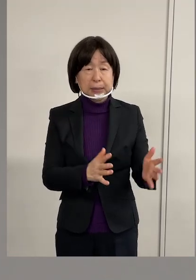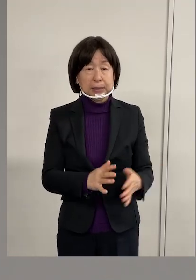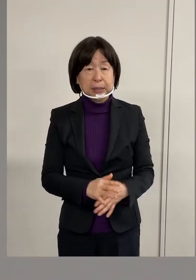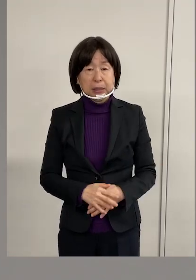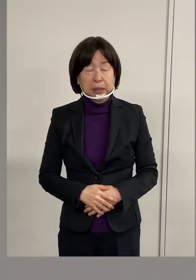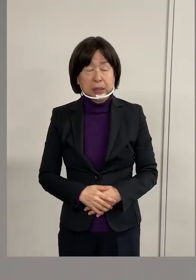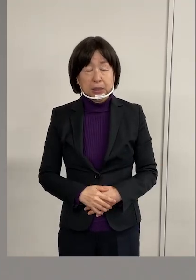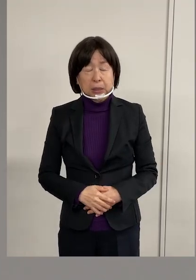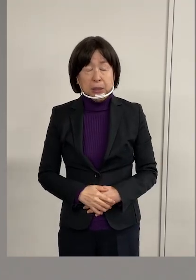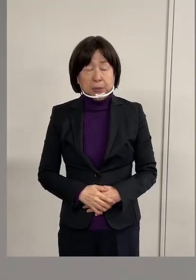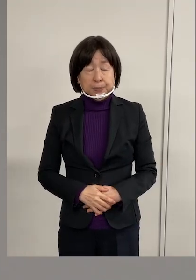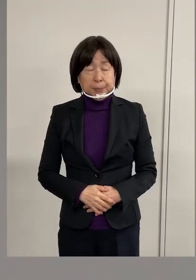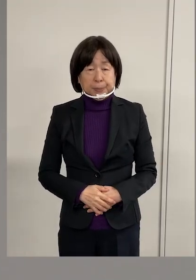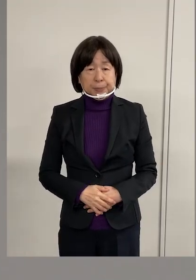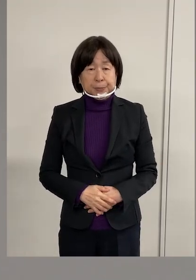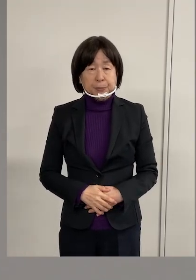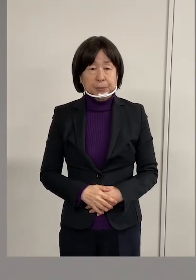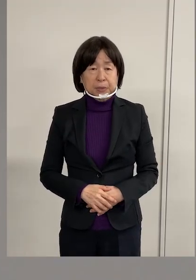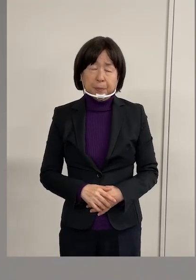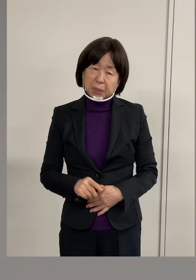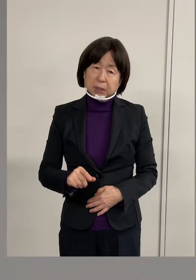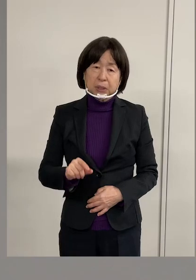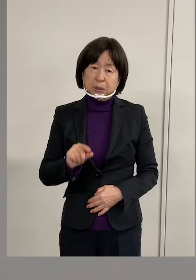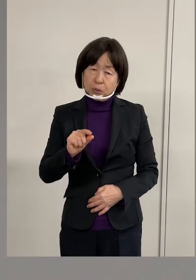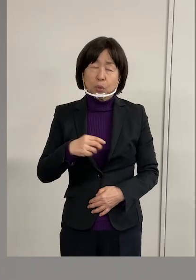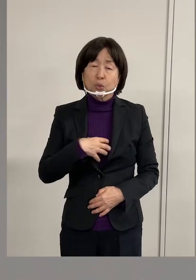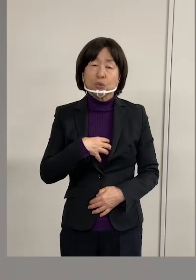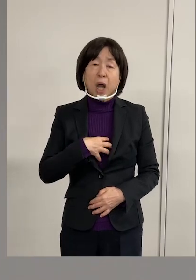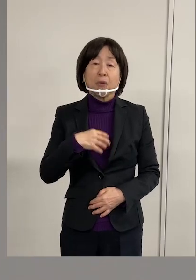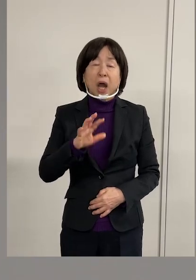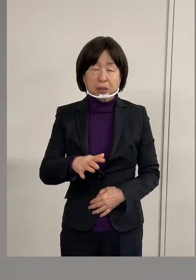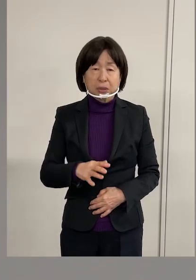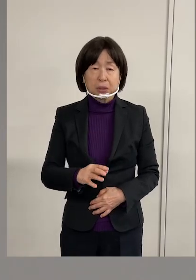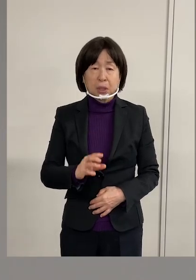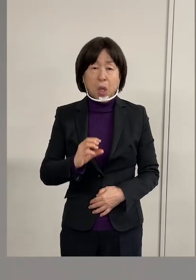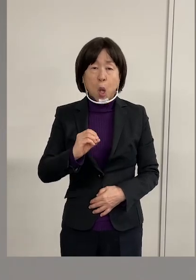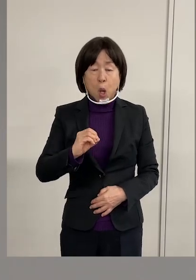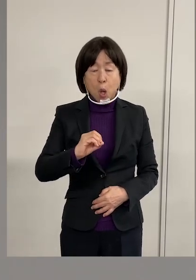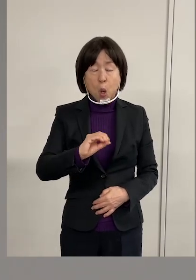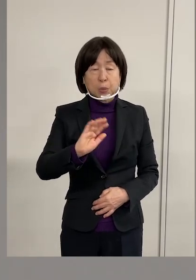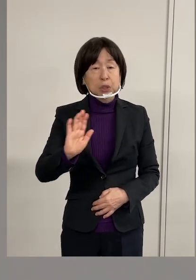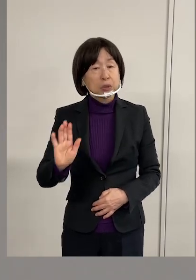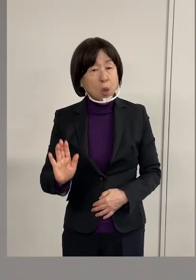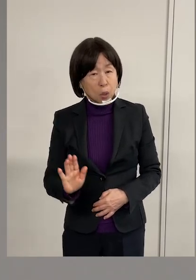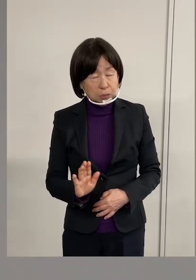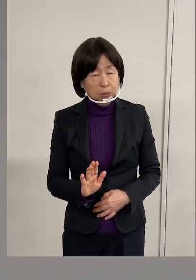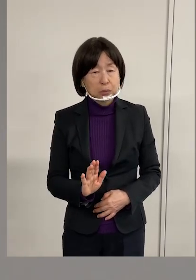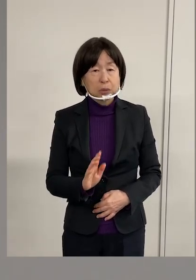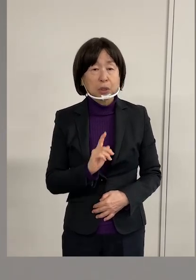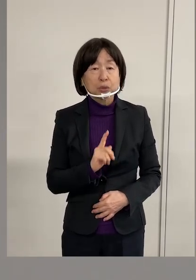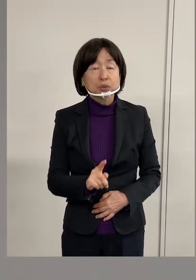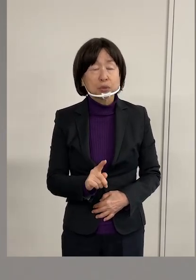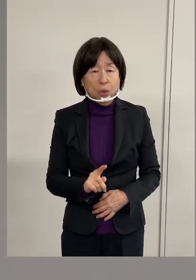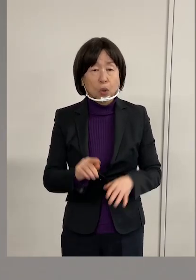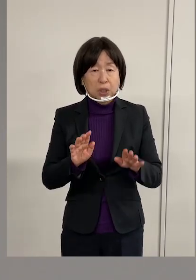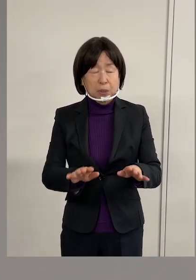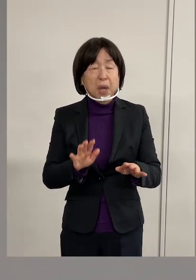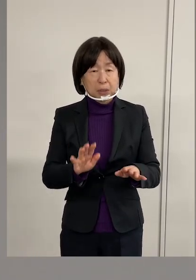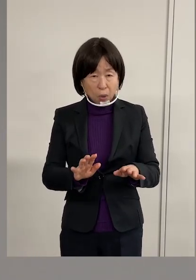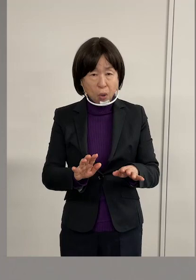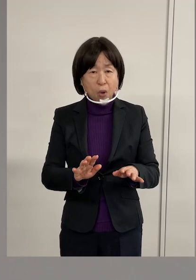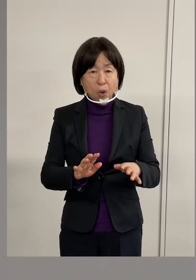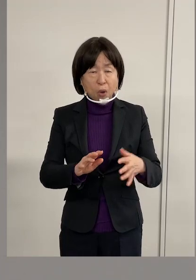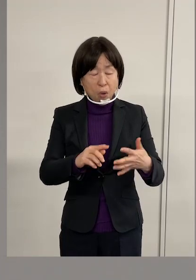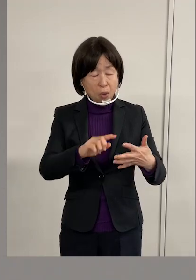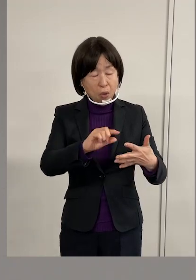そういう不安はありますけれども、今のオミクロンで言うと、 今の切り替えの時期で